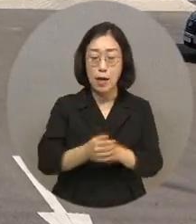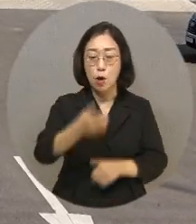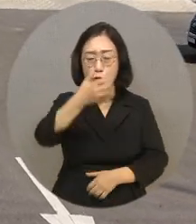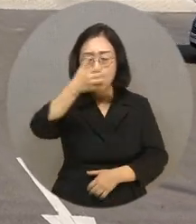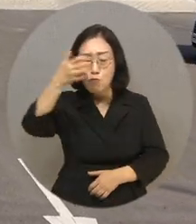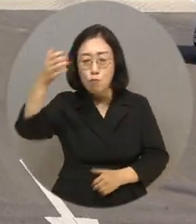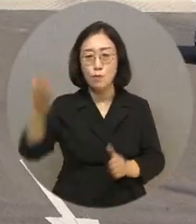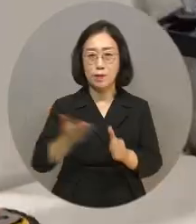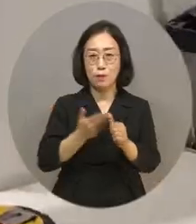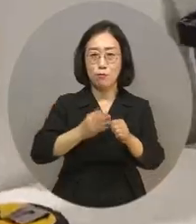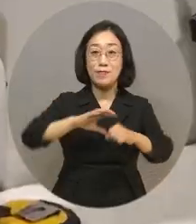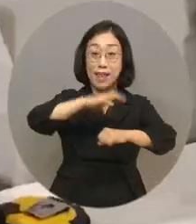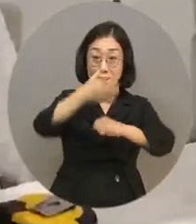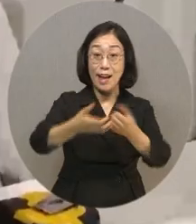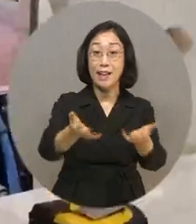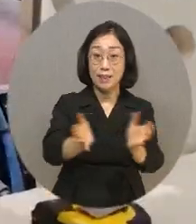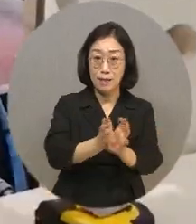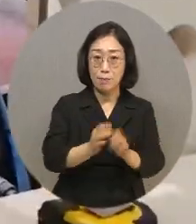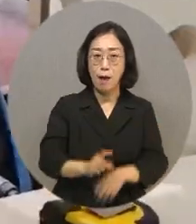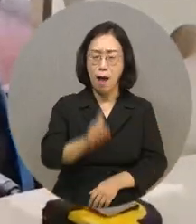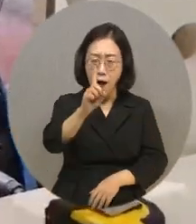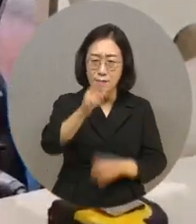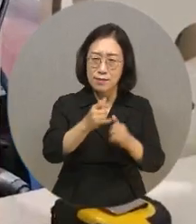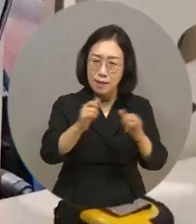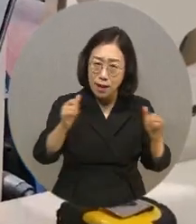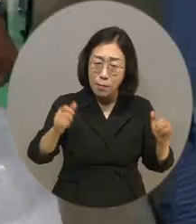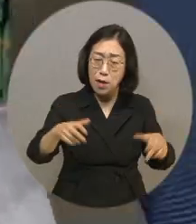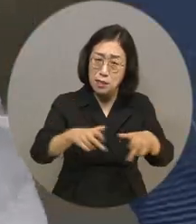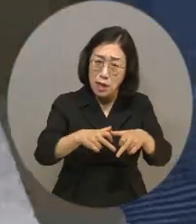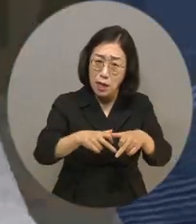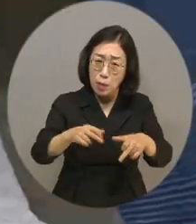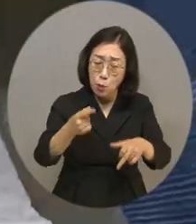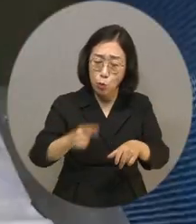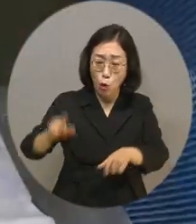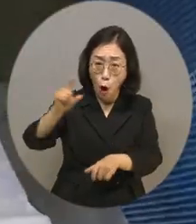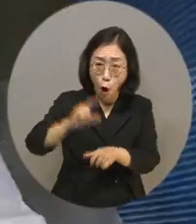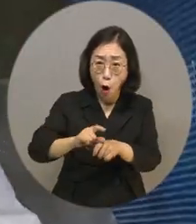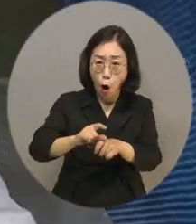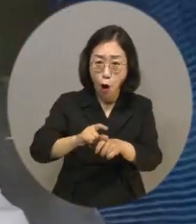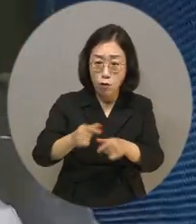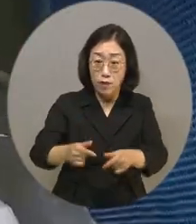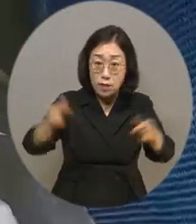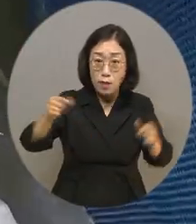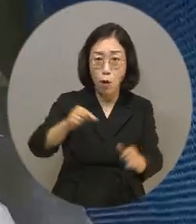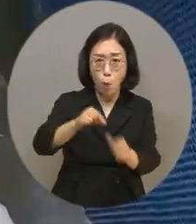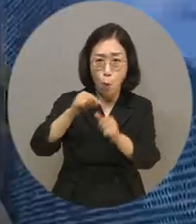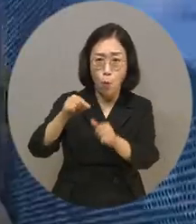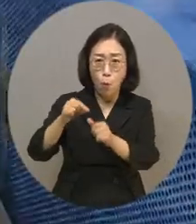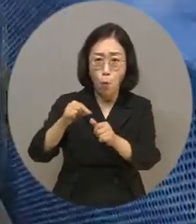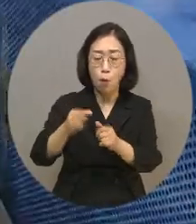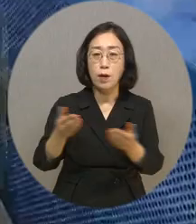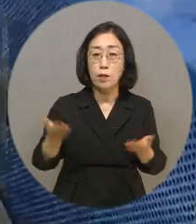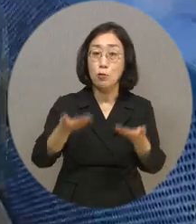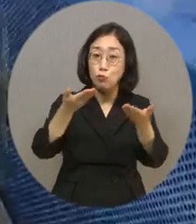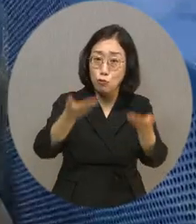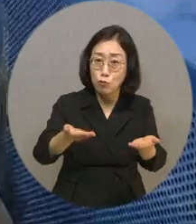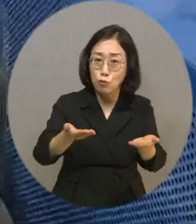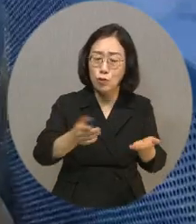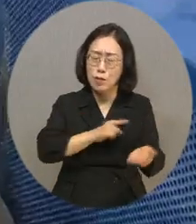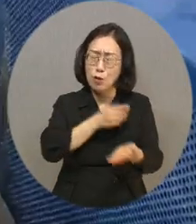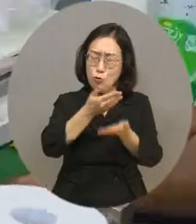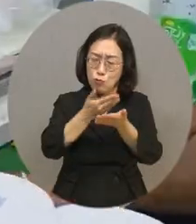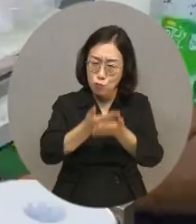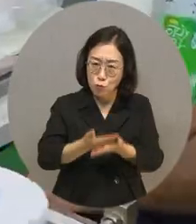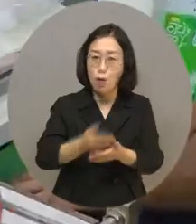키우는 세상은 한 명의 장애인이라도 더 고용하는 것이 우리가 추구하는 최고의